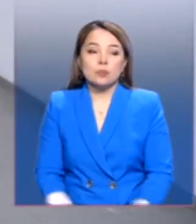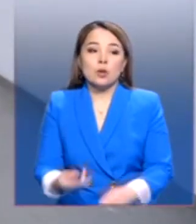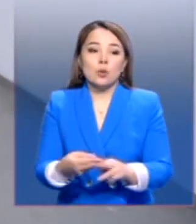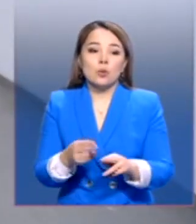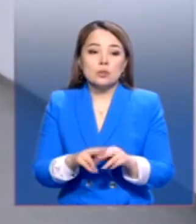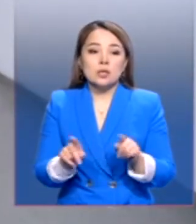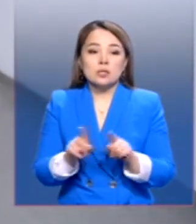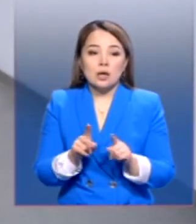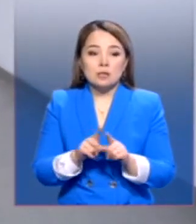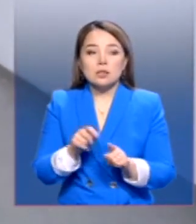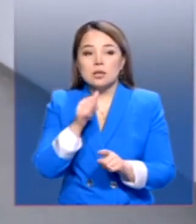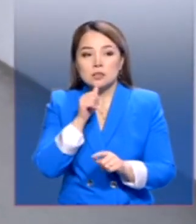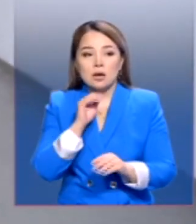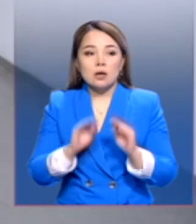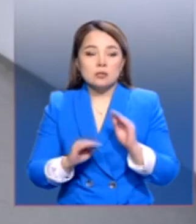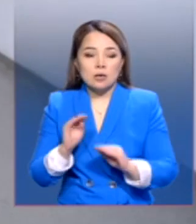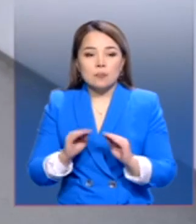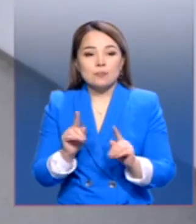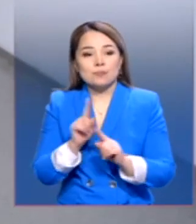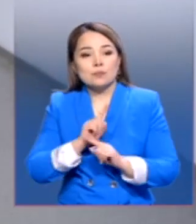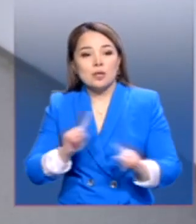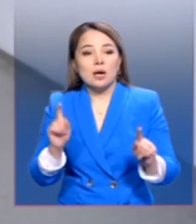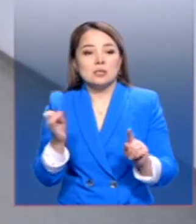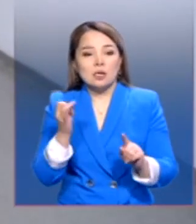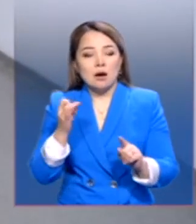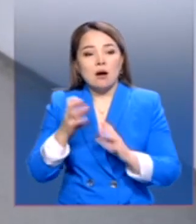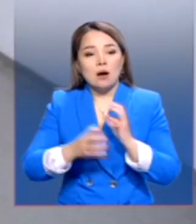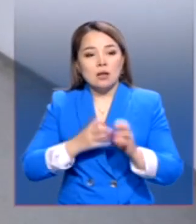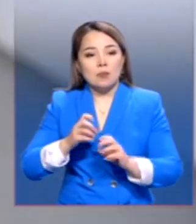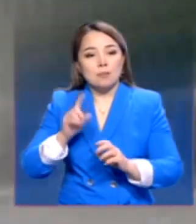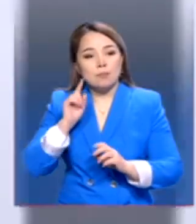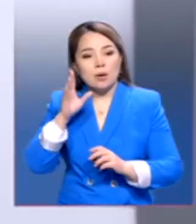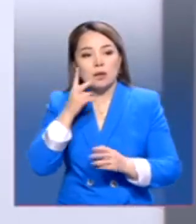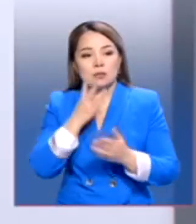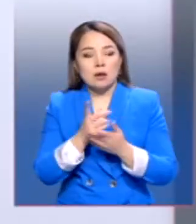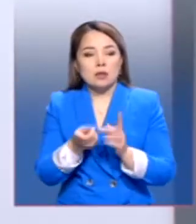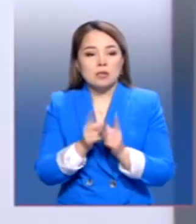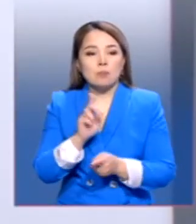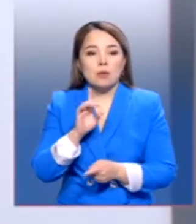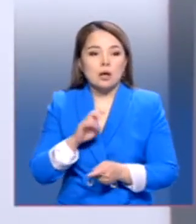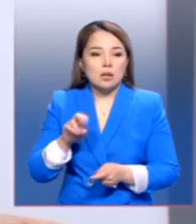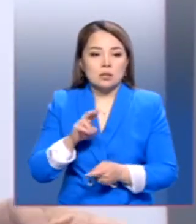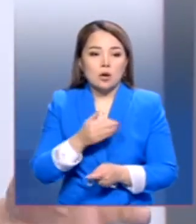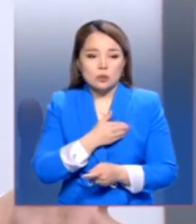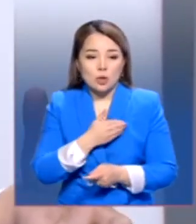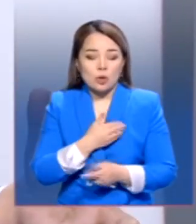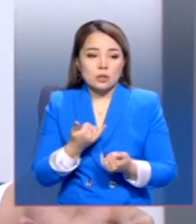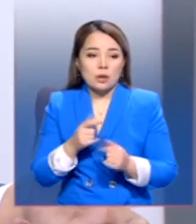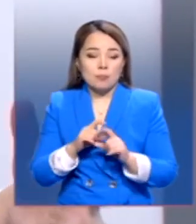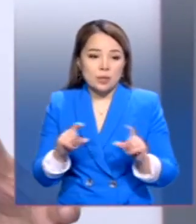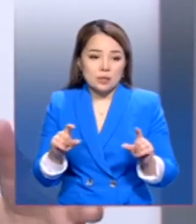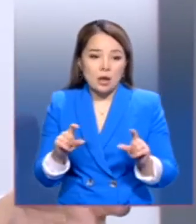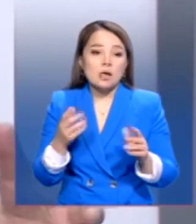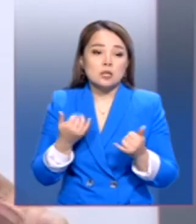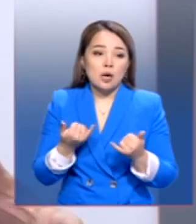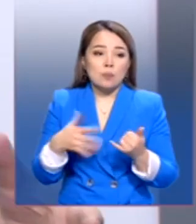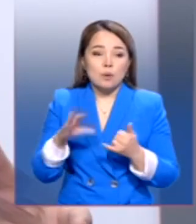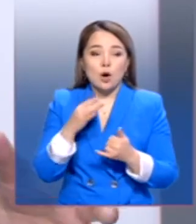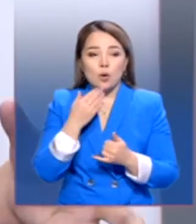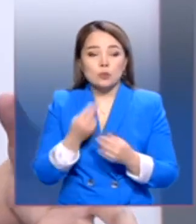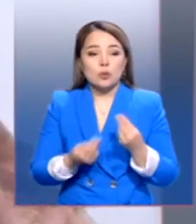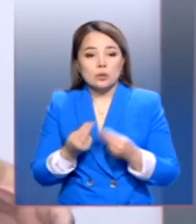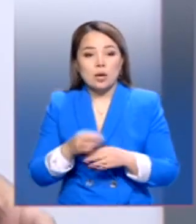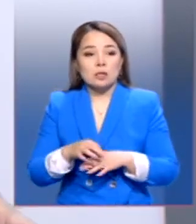Осыған бір креатив қосып неге әлемдік брендке айналдырмасқа? Тіл, ұлттық краскілерді,